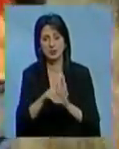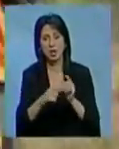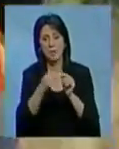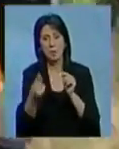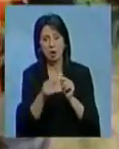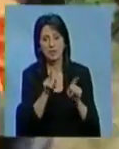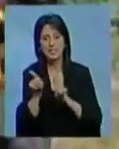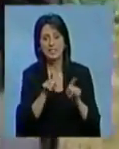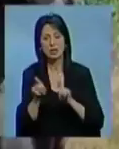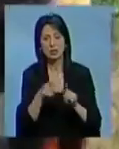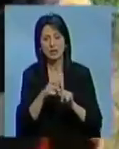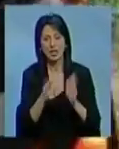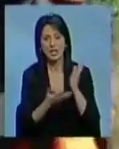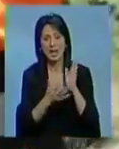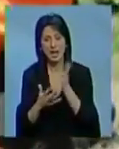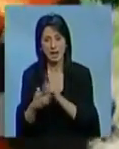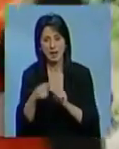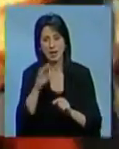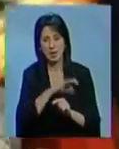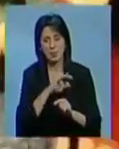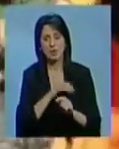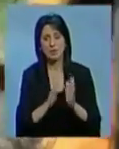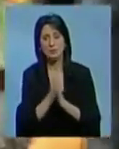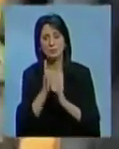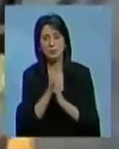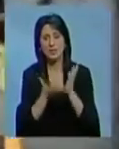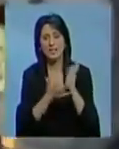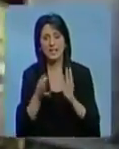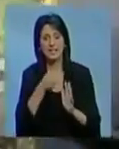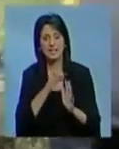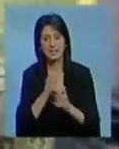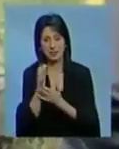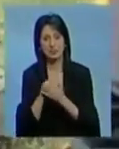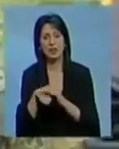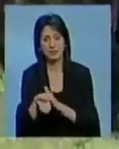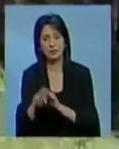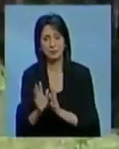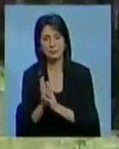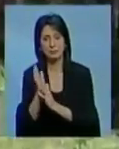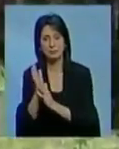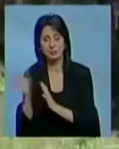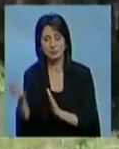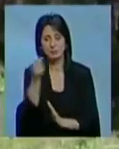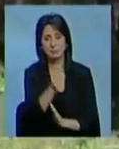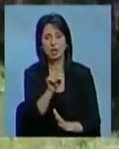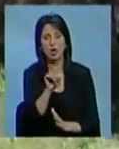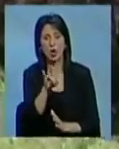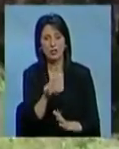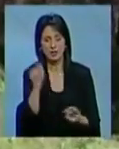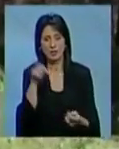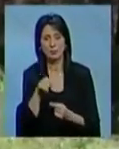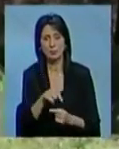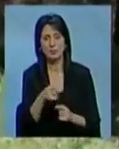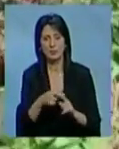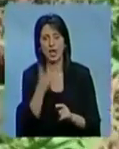ფოთლოვანი და წიწვოვანი ტყის შექმნელი სახეობის ენერგების გამოყვანა ეროვნული სატყეო აგენტოს სანერგიებში ხდება, რომლებიც იმავე ზონაშია მოწყობილი.